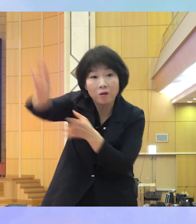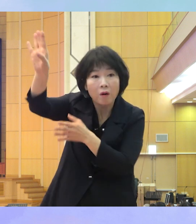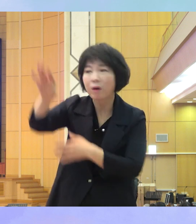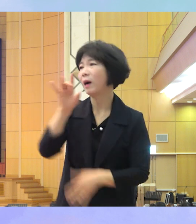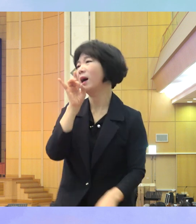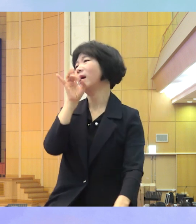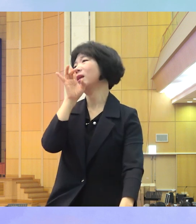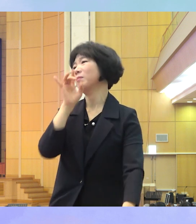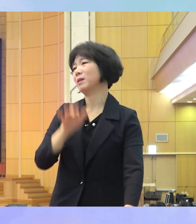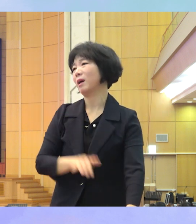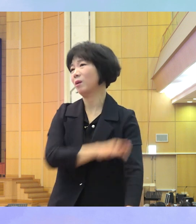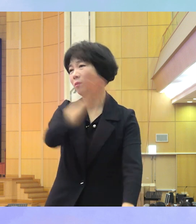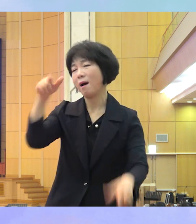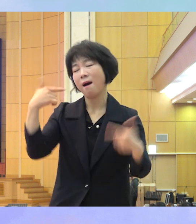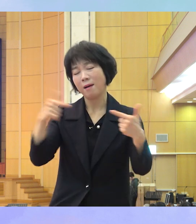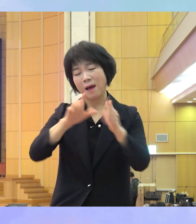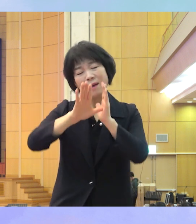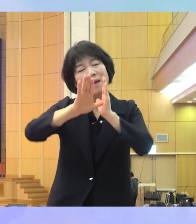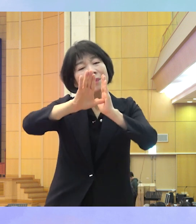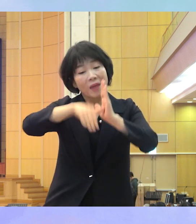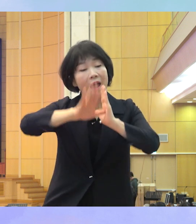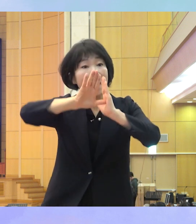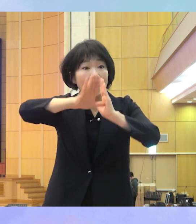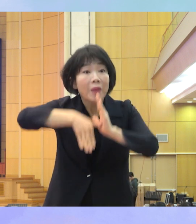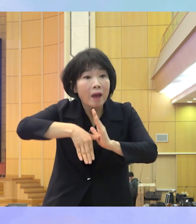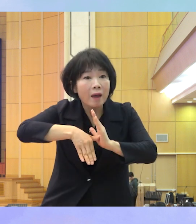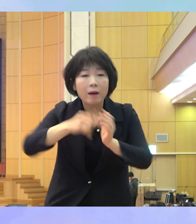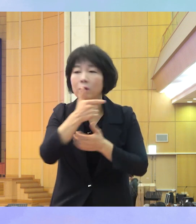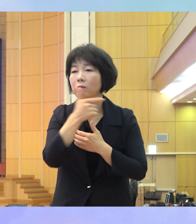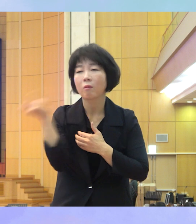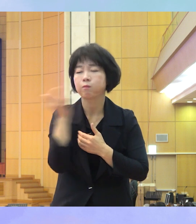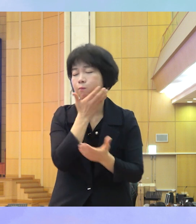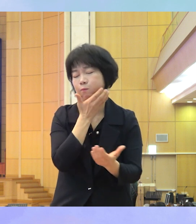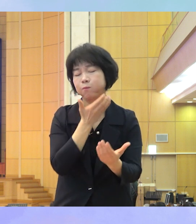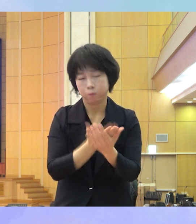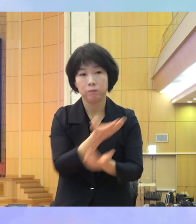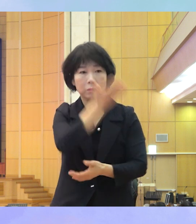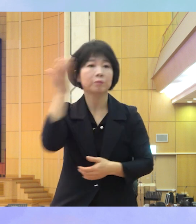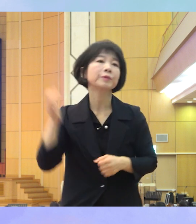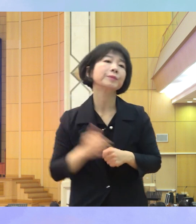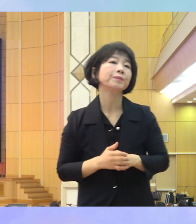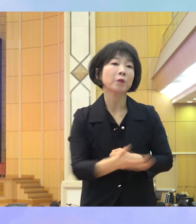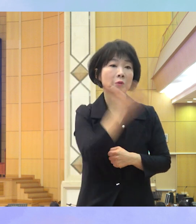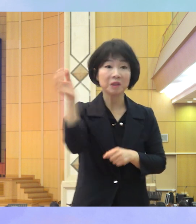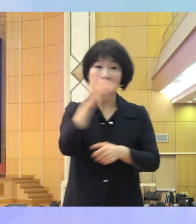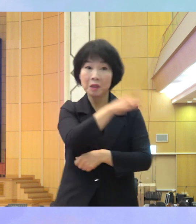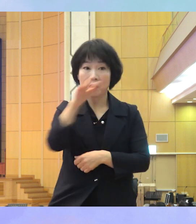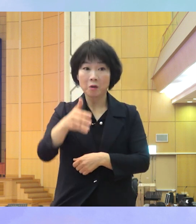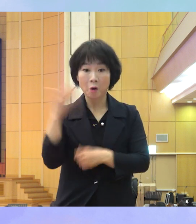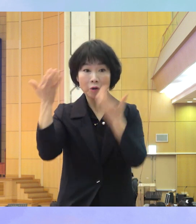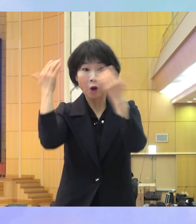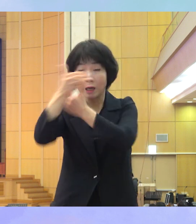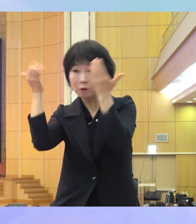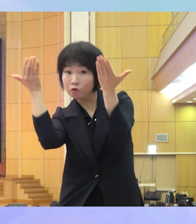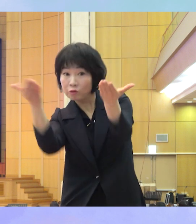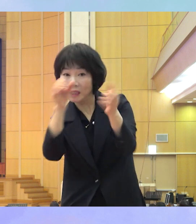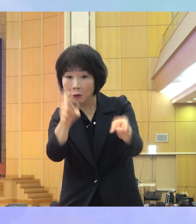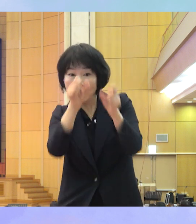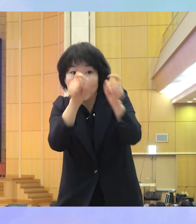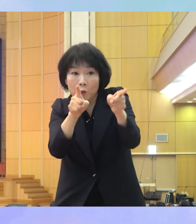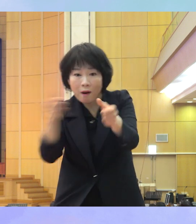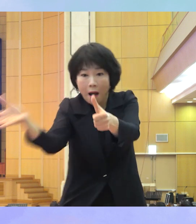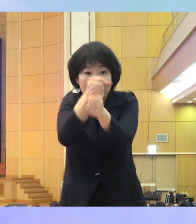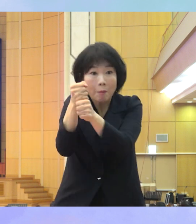중요하겠지만 우리에게 때라고 하는 게 얼마나 중요한지 몰라요. 나에게 다가오는 그 기회를 잘 포착한다고 하는